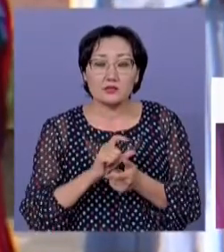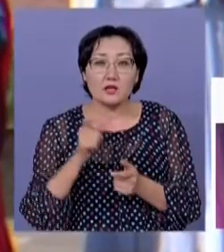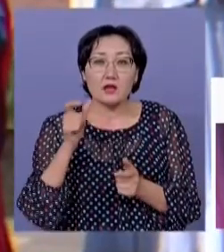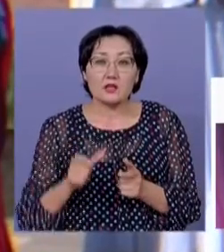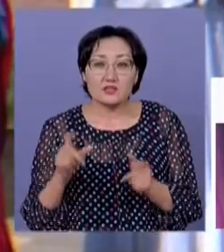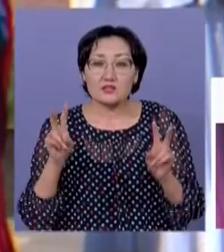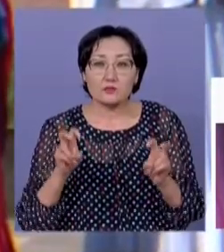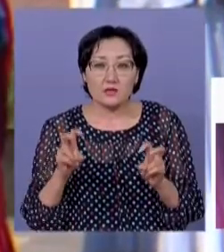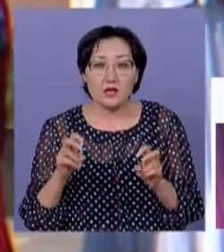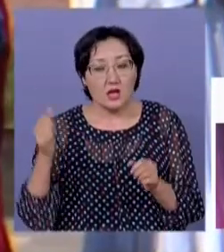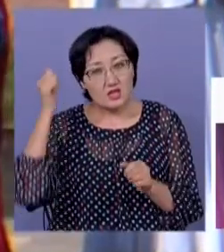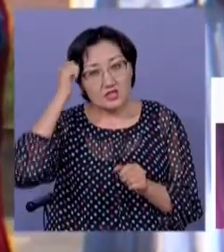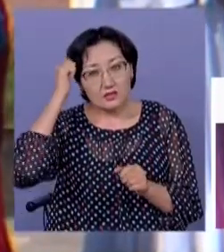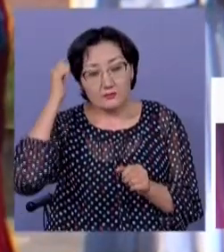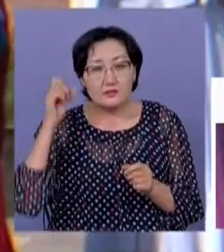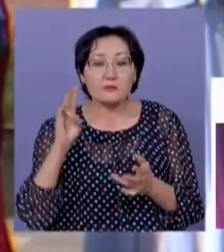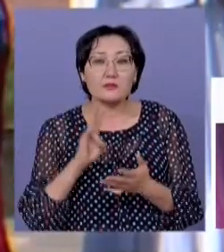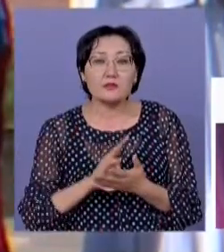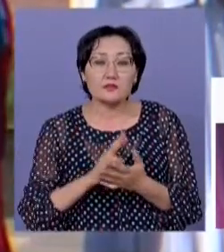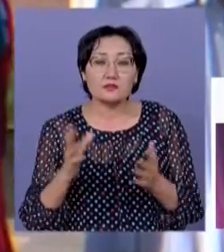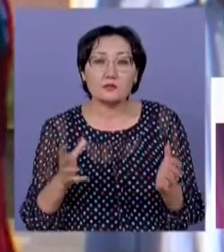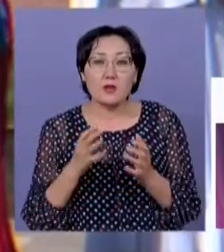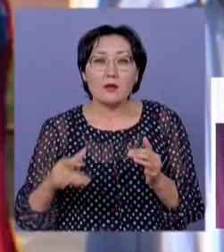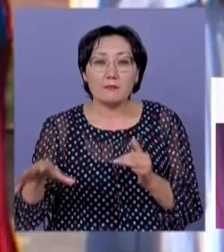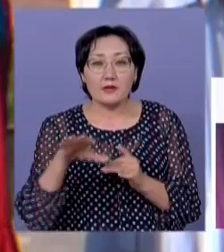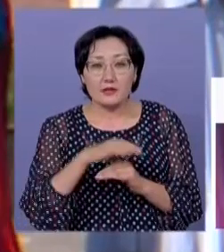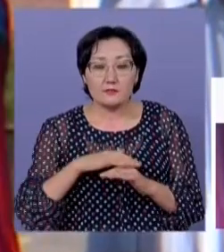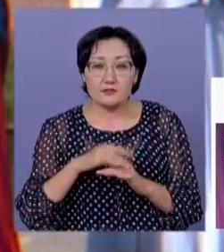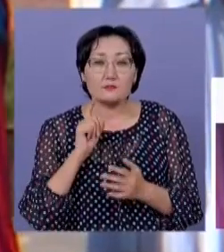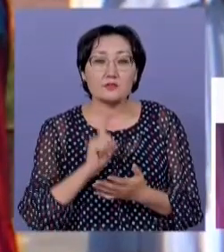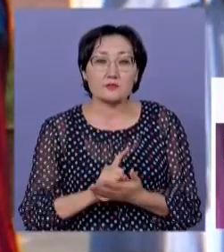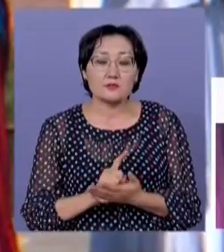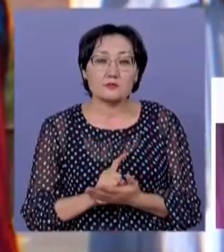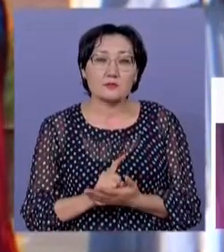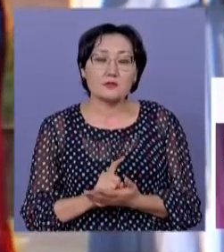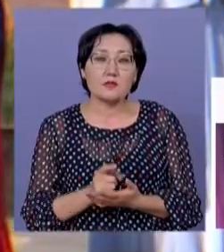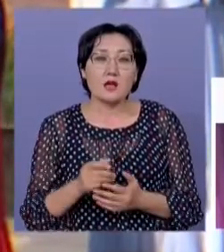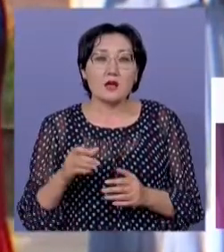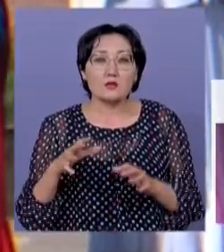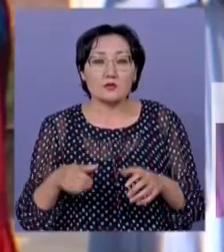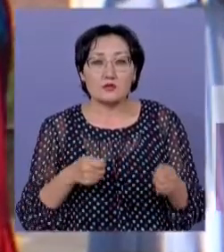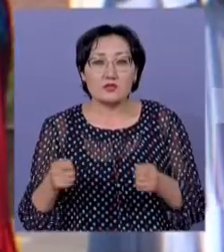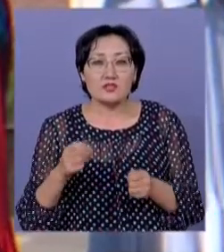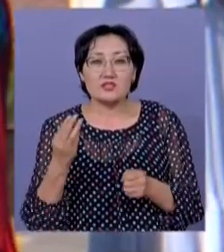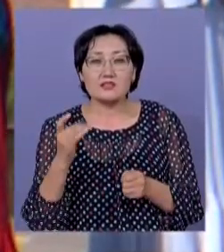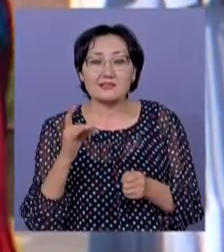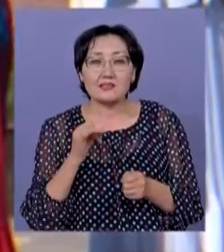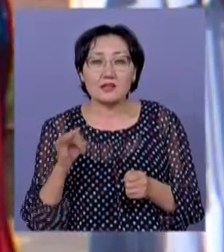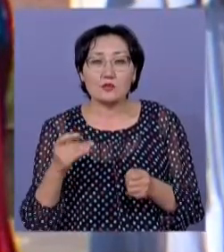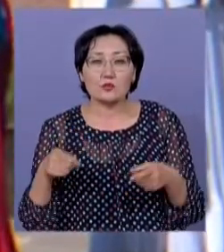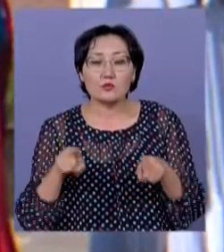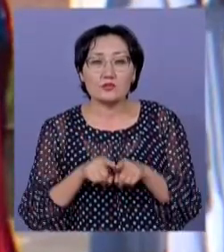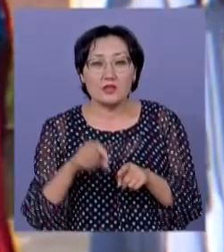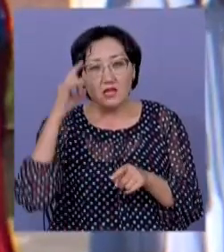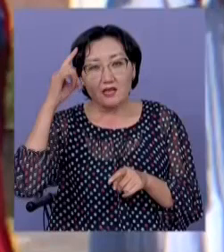есімін жадымыздан шығармау баршамыздың парызымыз. Елбасының шіркін-ай осында